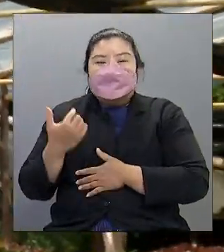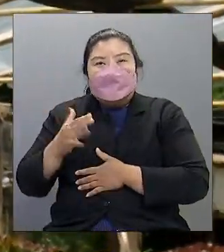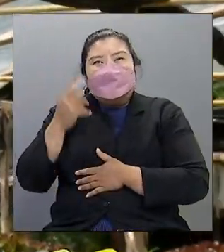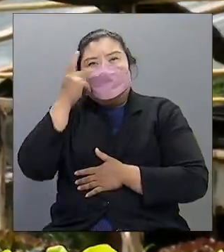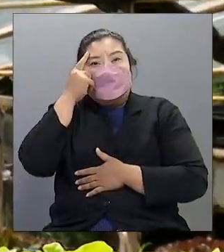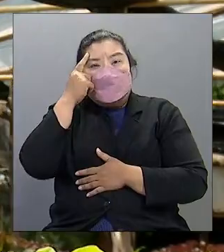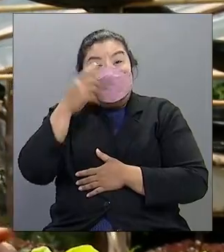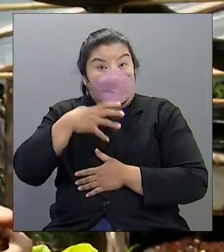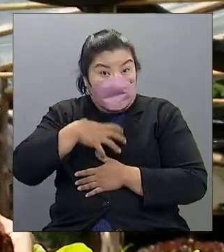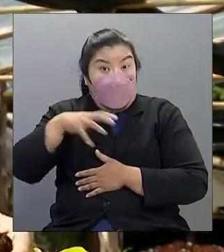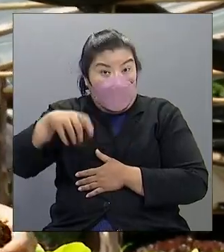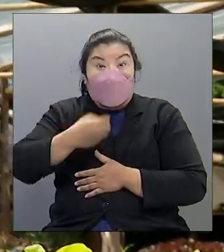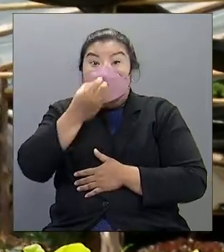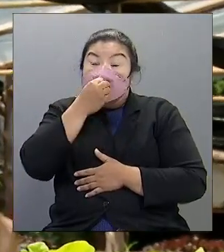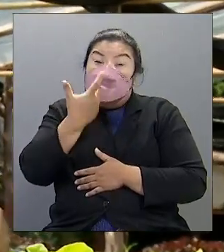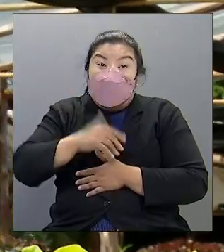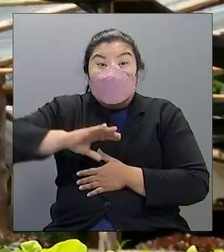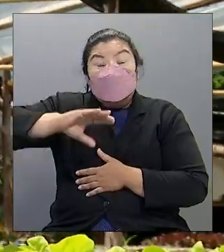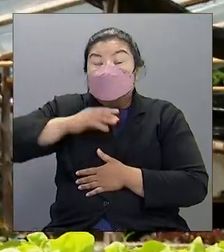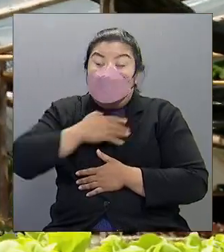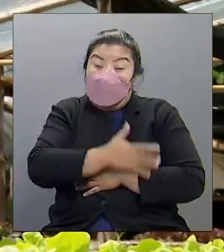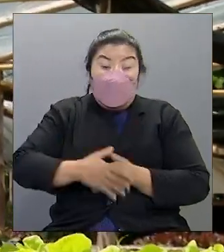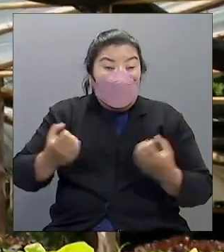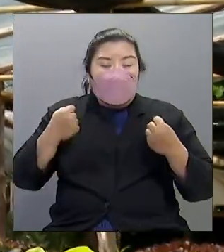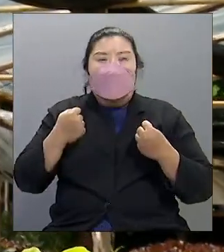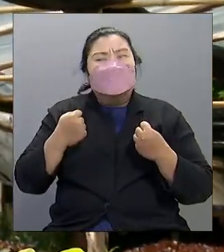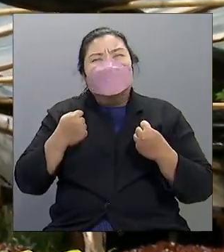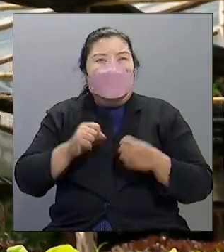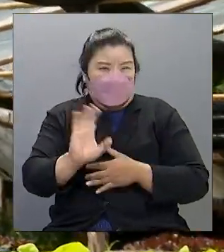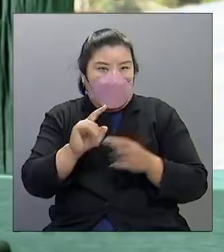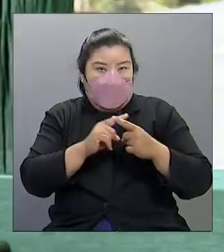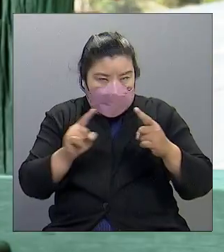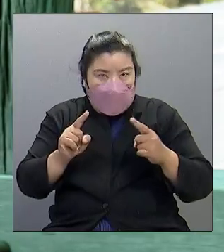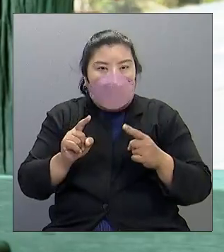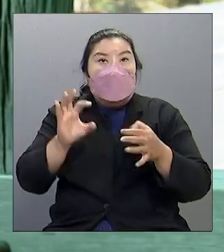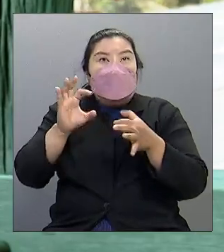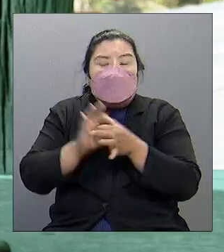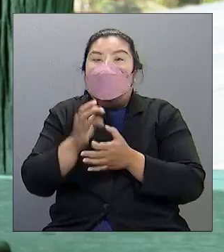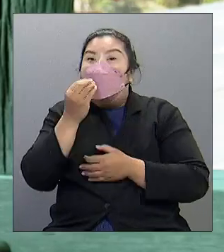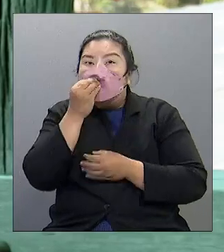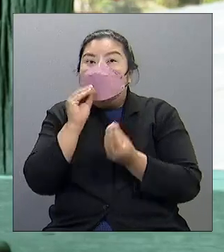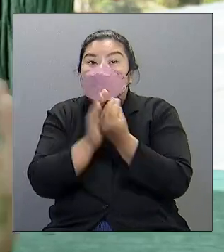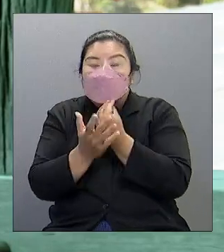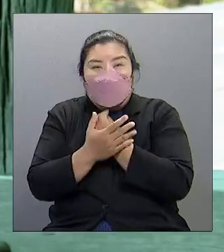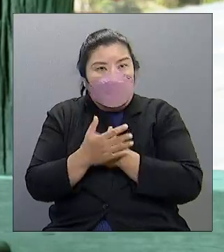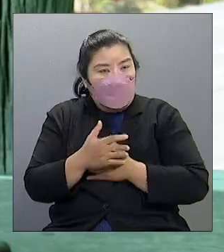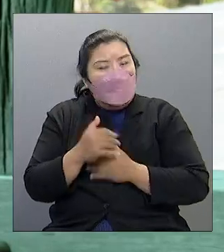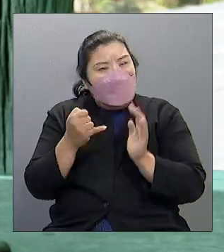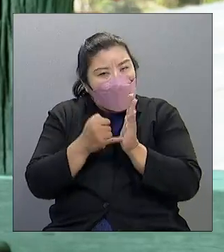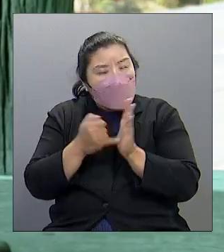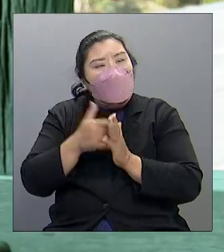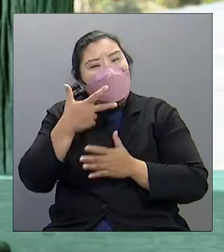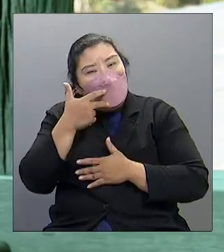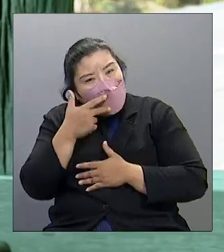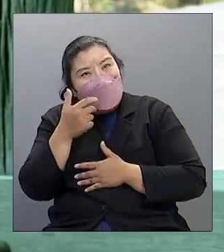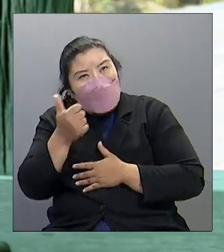่ได้ตั้งใจจะมารักษาคนแต่ว่าพอดีด้วยผักของเราที่ใช้เป็ผักลตเย็นะคะก็เข้าไปตอบโจทย